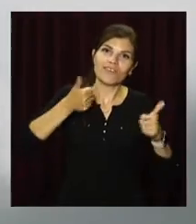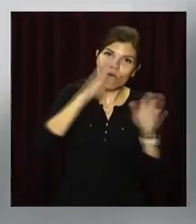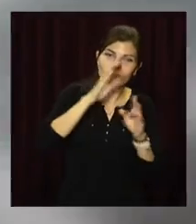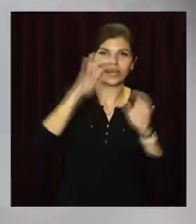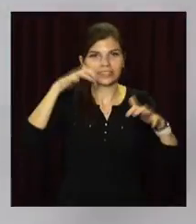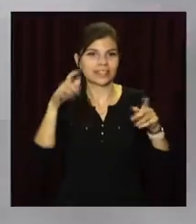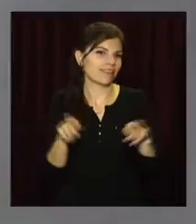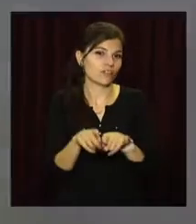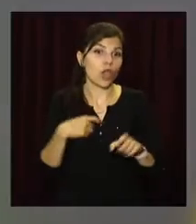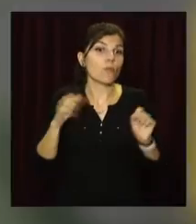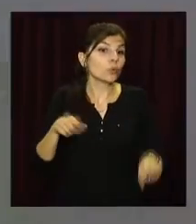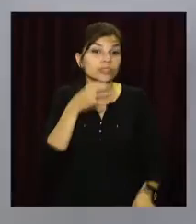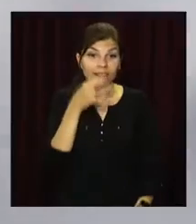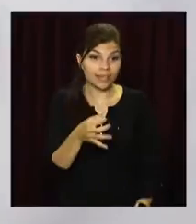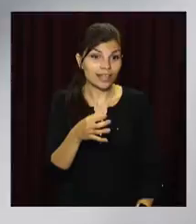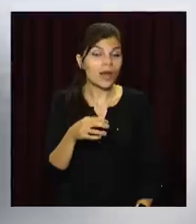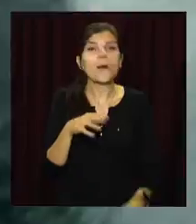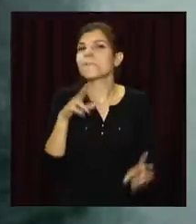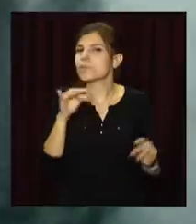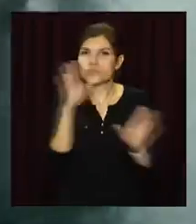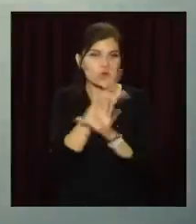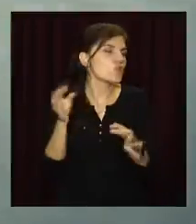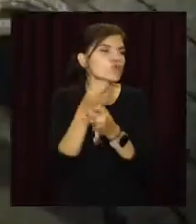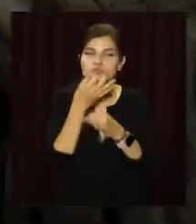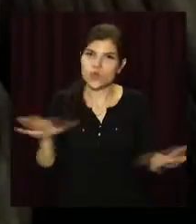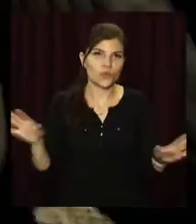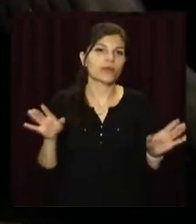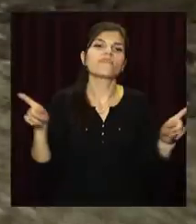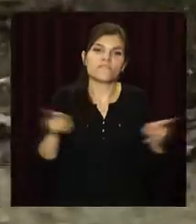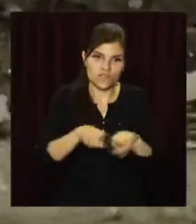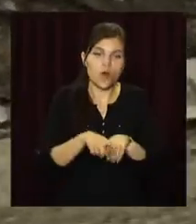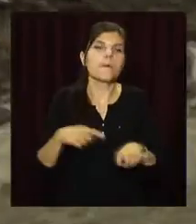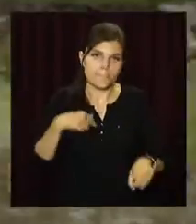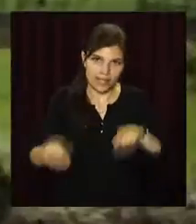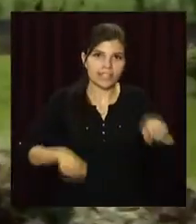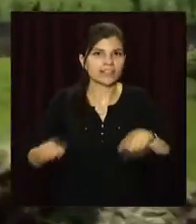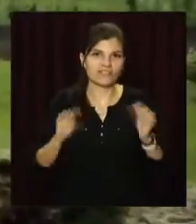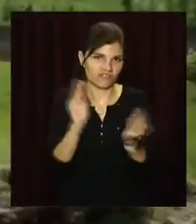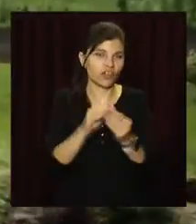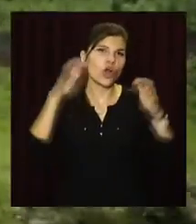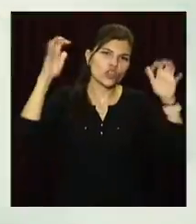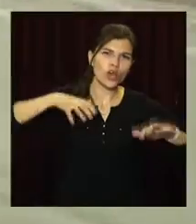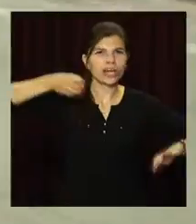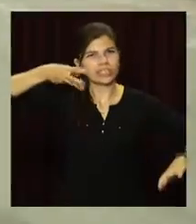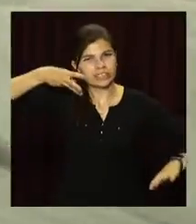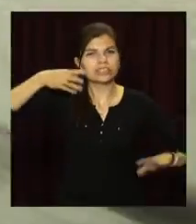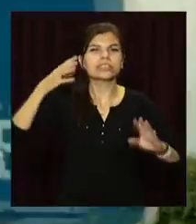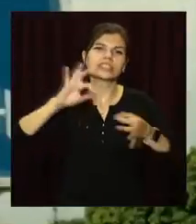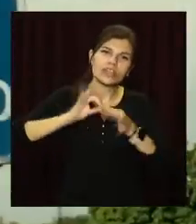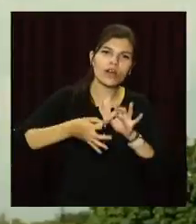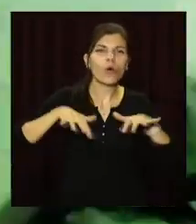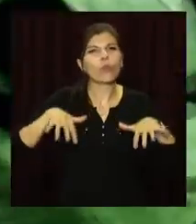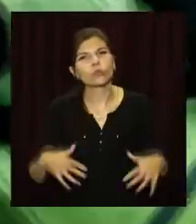будь-якій погоді все одно ми їдемо. У дощ та спеку, попри складнощі та втому, фронтмен гурту «Скай» вже відвідав